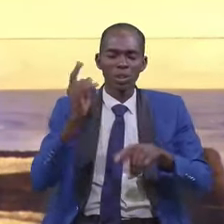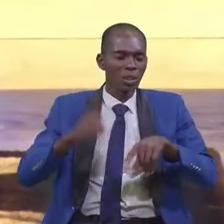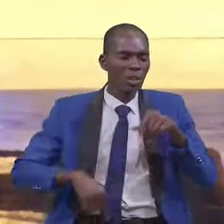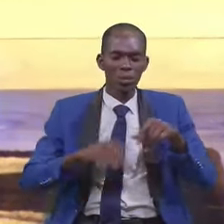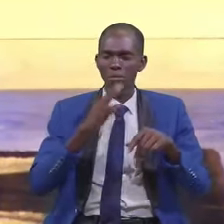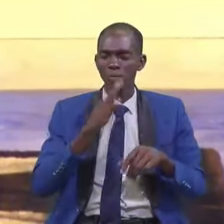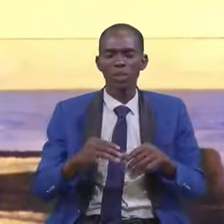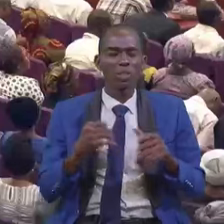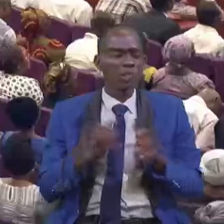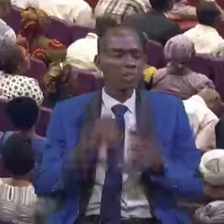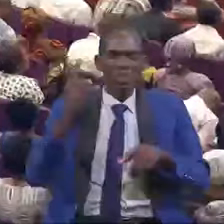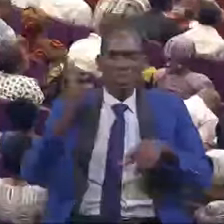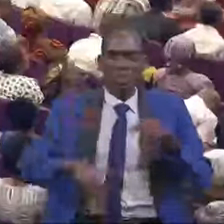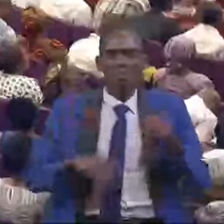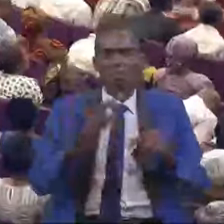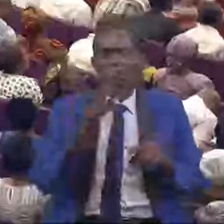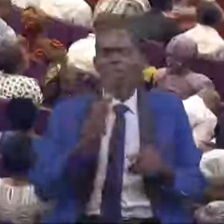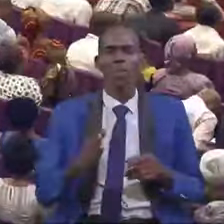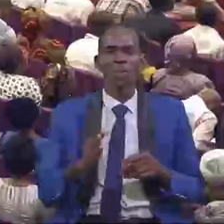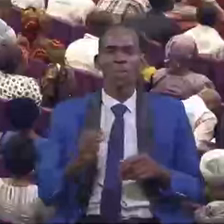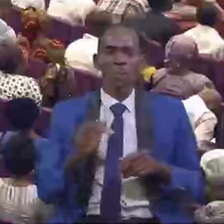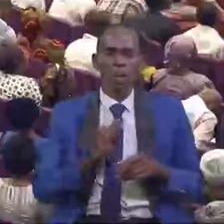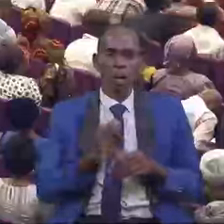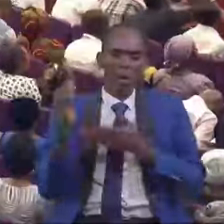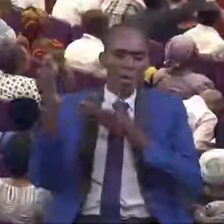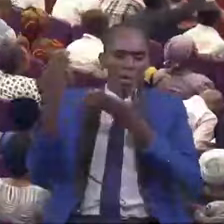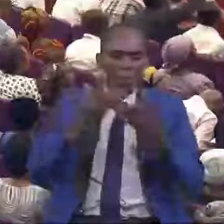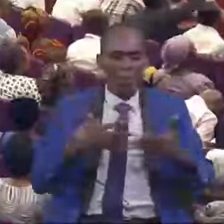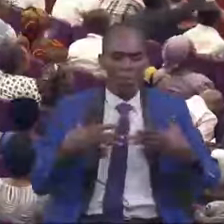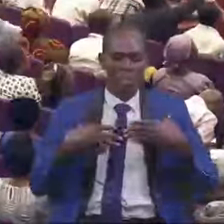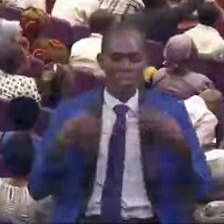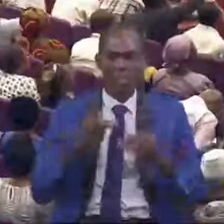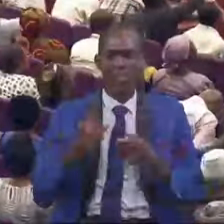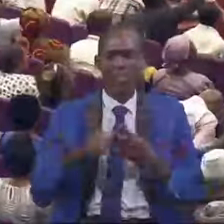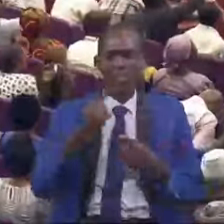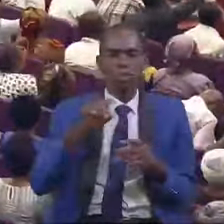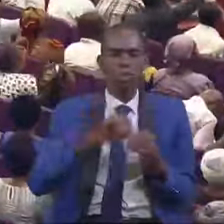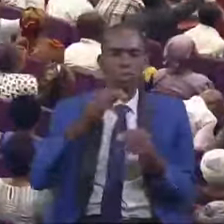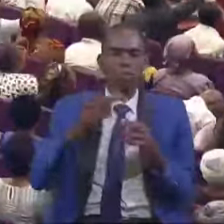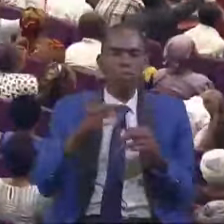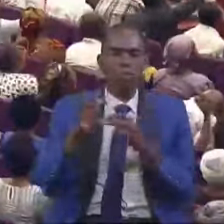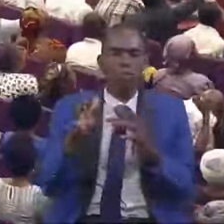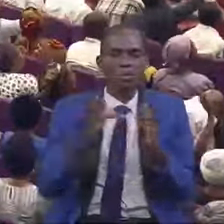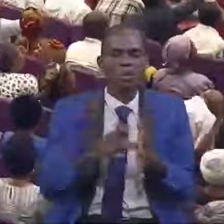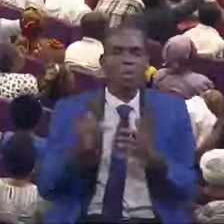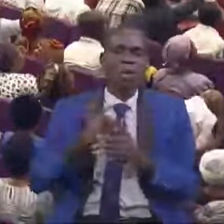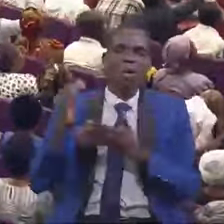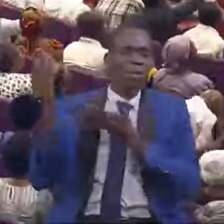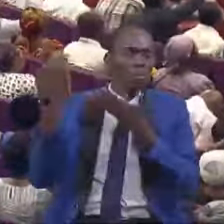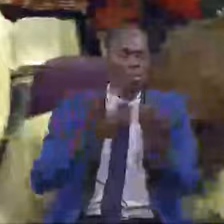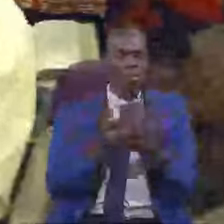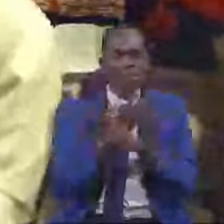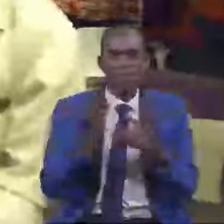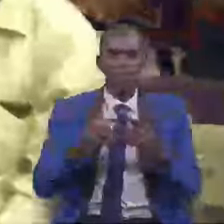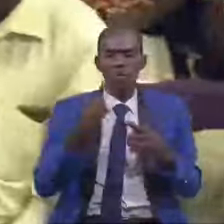être ». Alors je vous apporte la guérison au nom de Jésus. Je vous amène la délivrance au nom de Jésus. Je vous